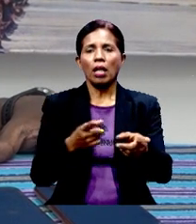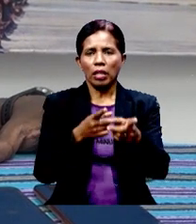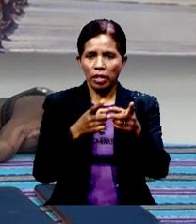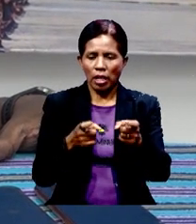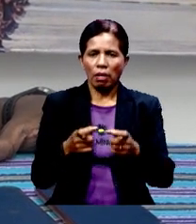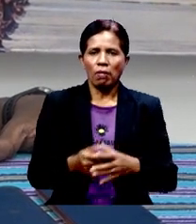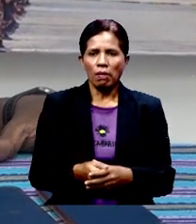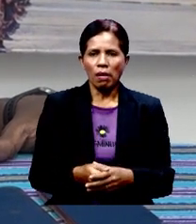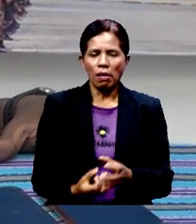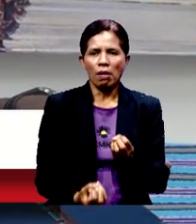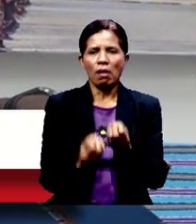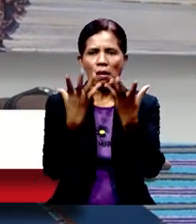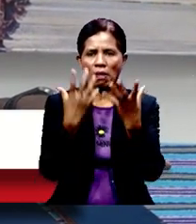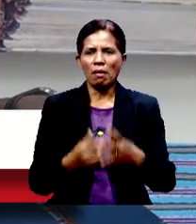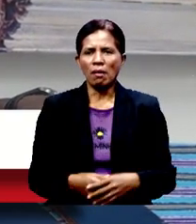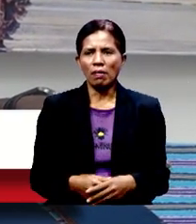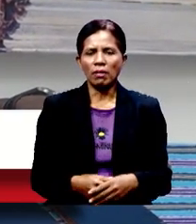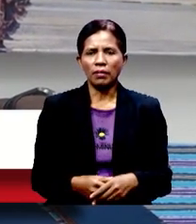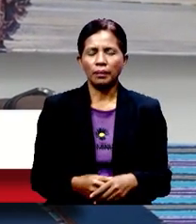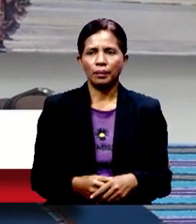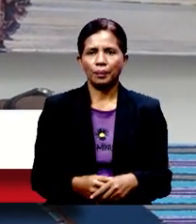que a Rungura Garbiro. Também,